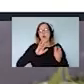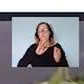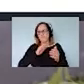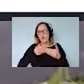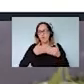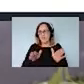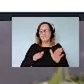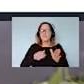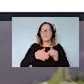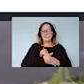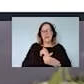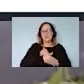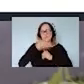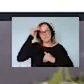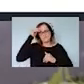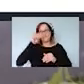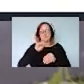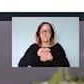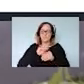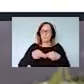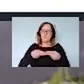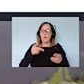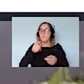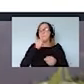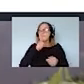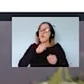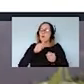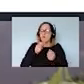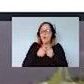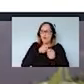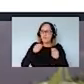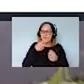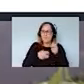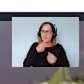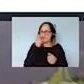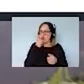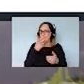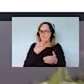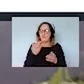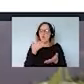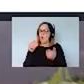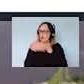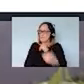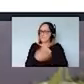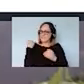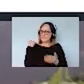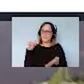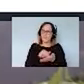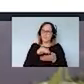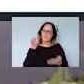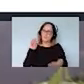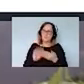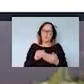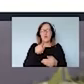edukacyjny, którym ono robi, próbuje rozwiązać bardzo ciekawy problem, który pojawił się również w ostatnich miesiącach. Bardzo